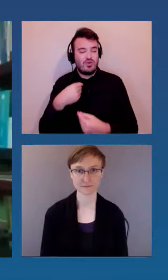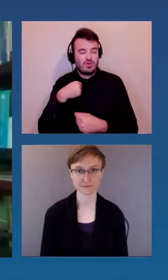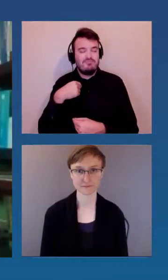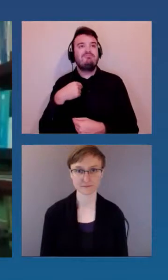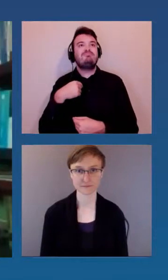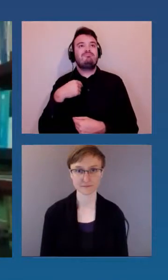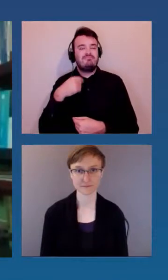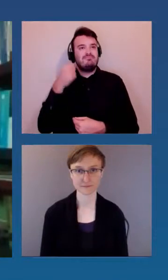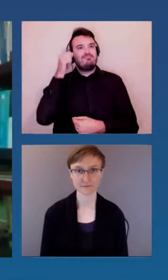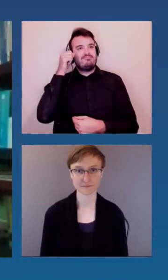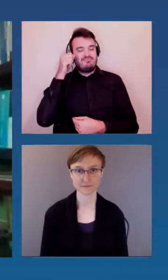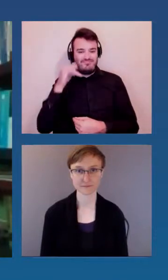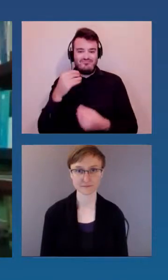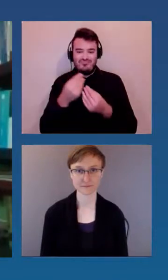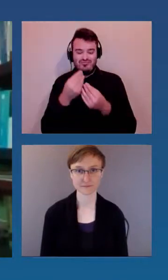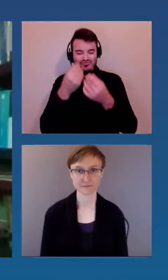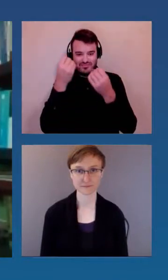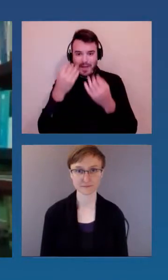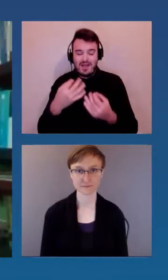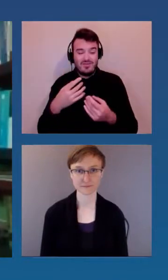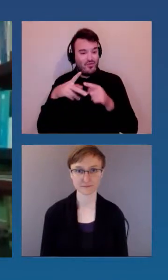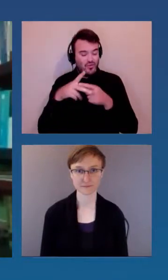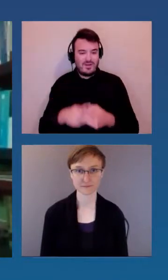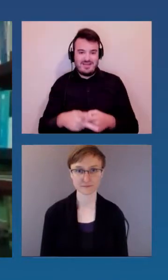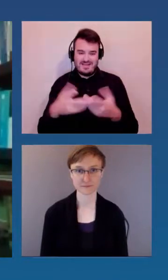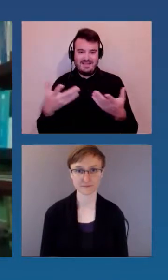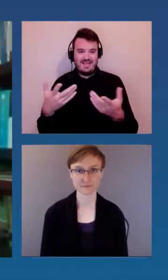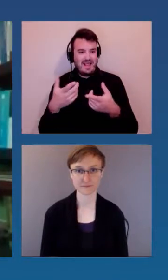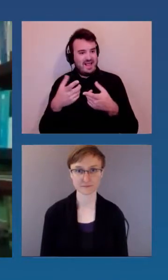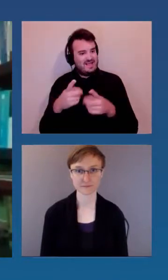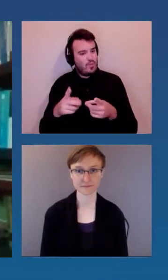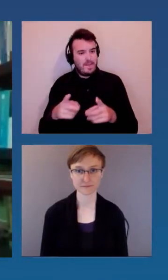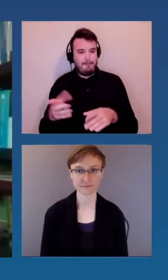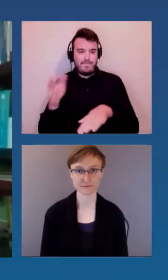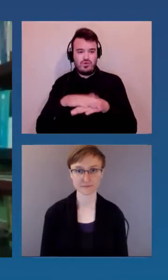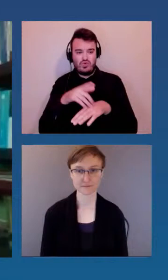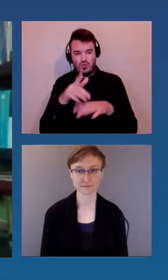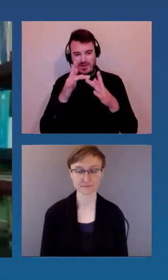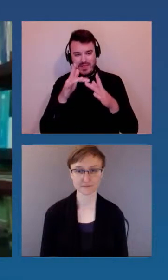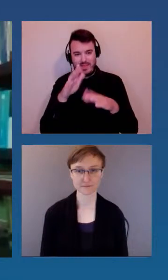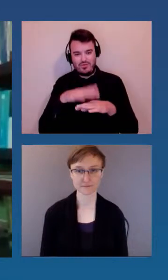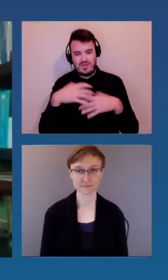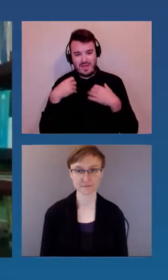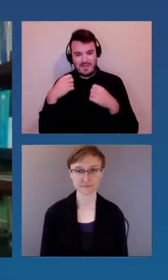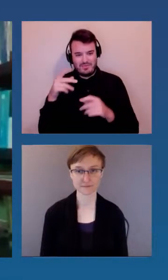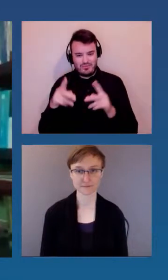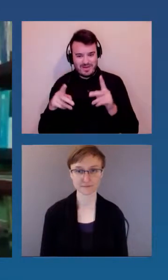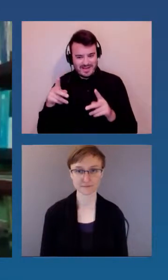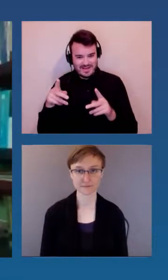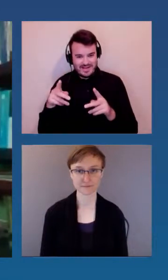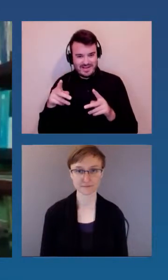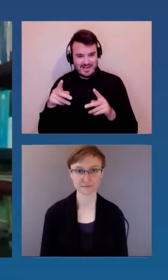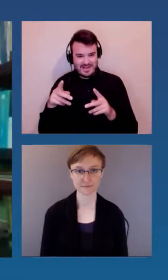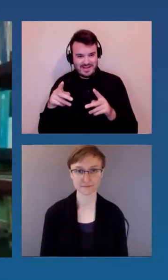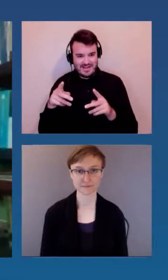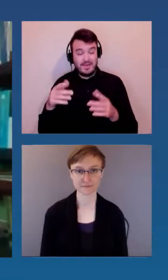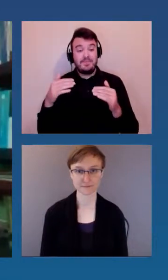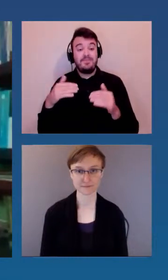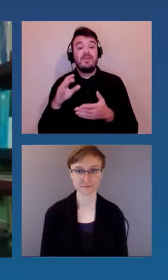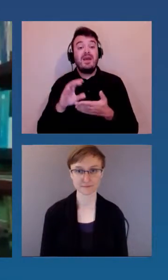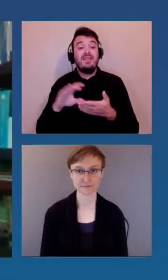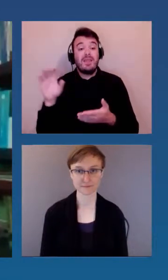l'intégration à la Cité dans le contexte de la COVID. Alors, on a cette application qui sera, chaque étudiant et chaque